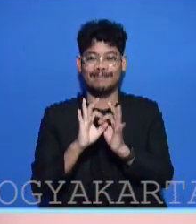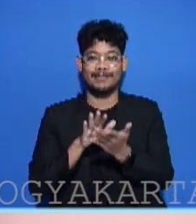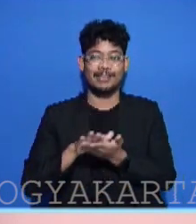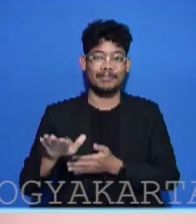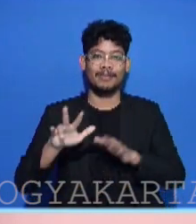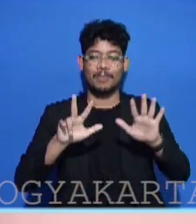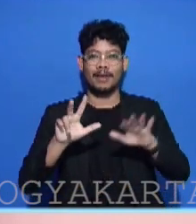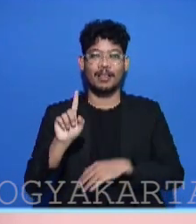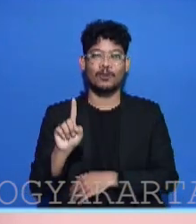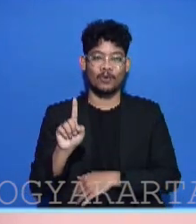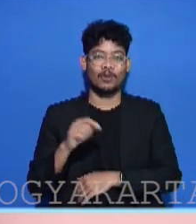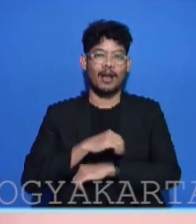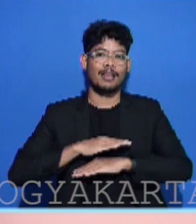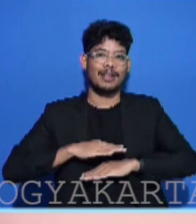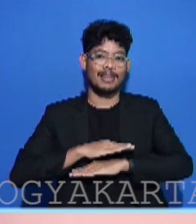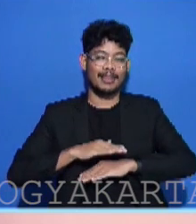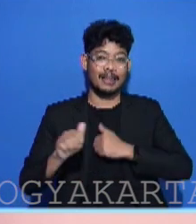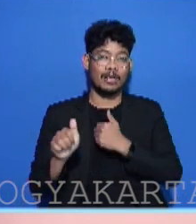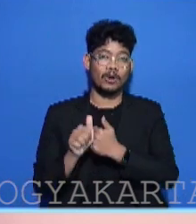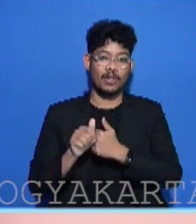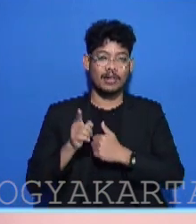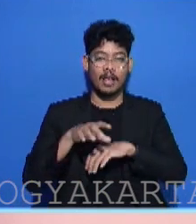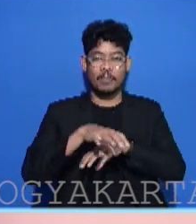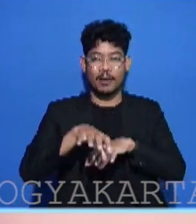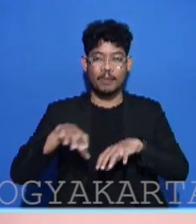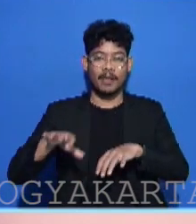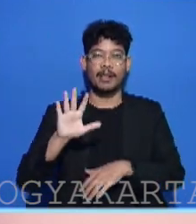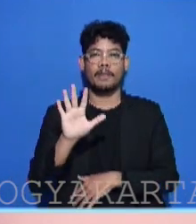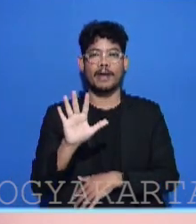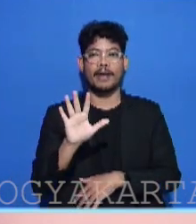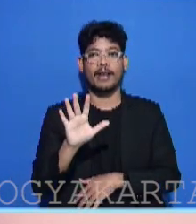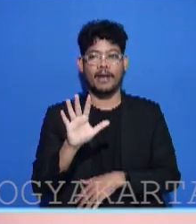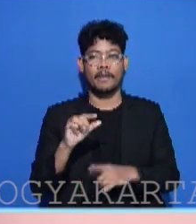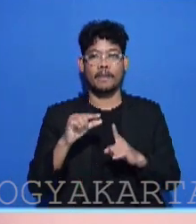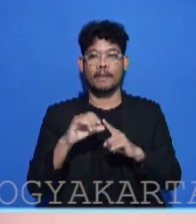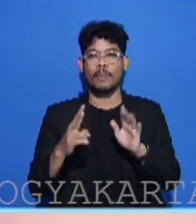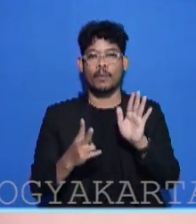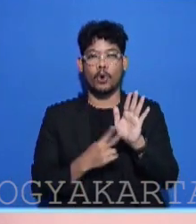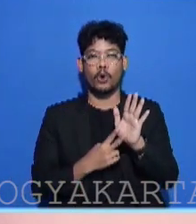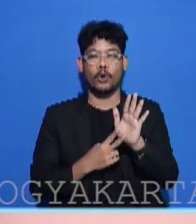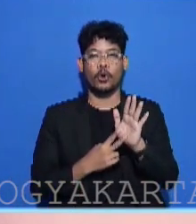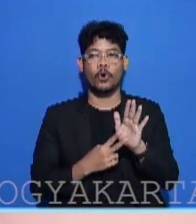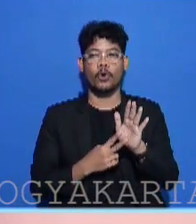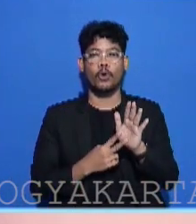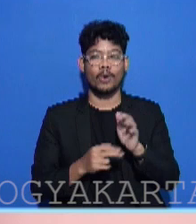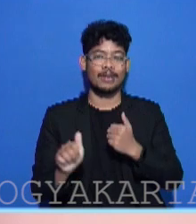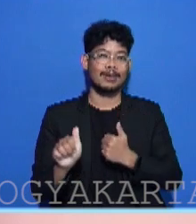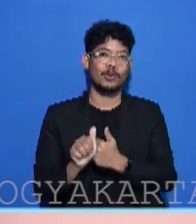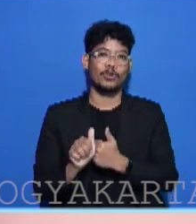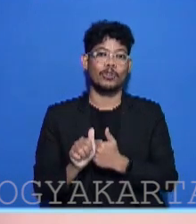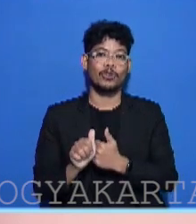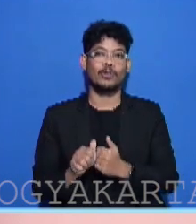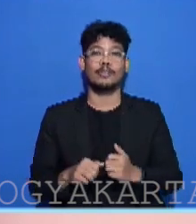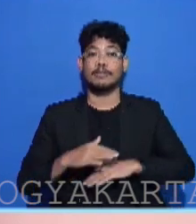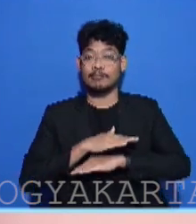atlet yang mengikuti 5 cabang olahraga dalam babak kualifikasi Pon Koni DIY meminta seluruh atlet fokus untuk lolos